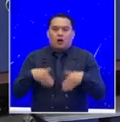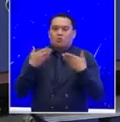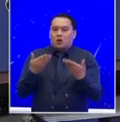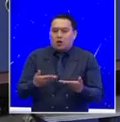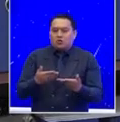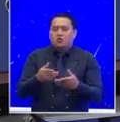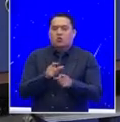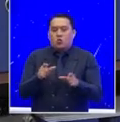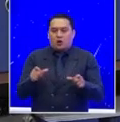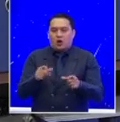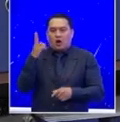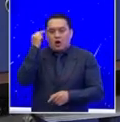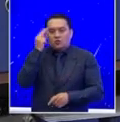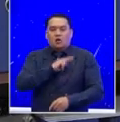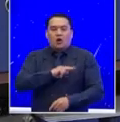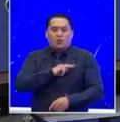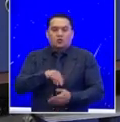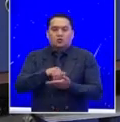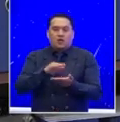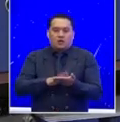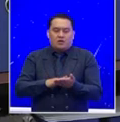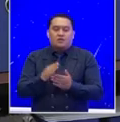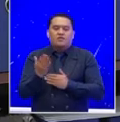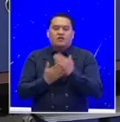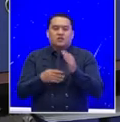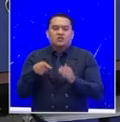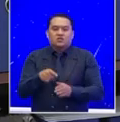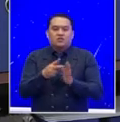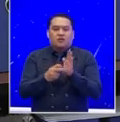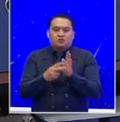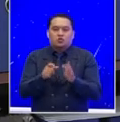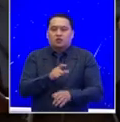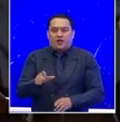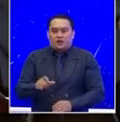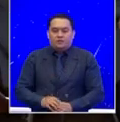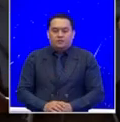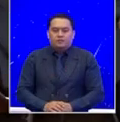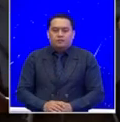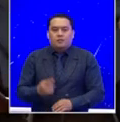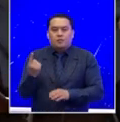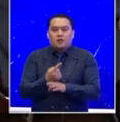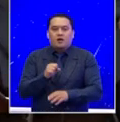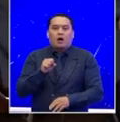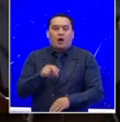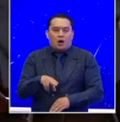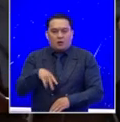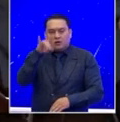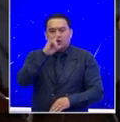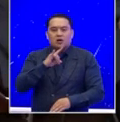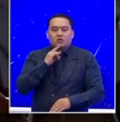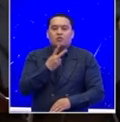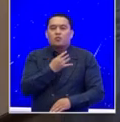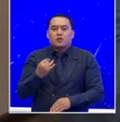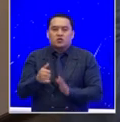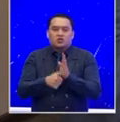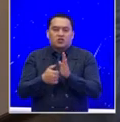от работодателей. Количество работников зарегистрировано свыше 1800 человек. С 1 апреля в Казахстане около 2